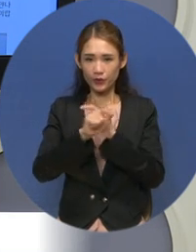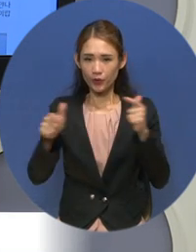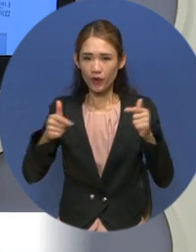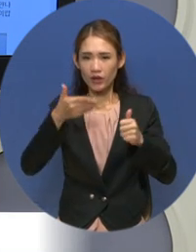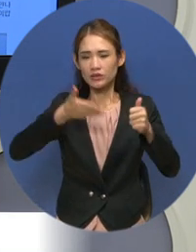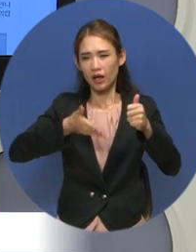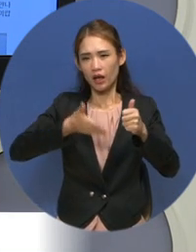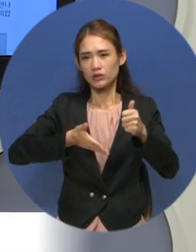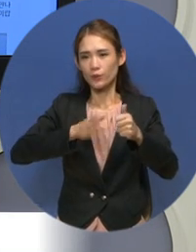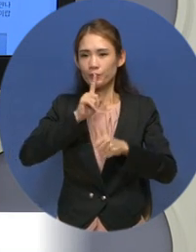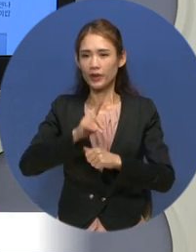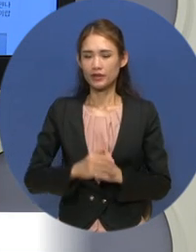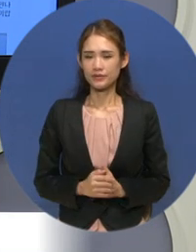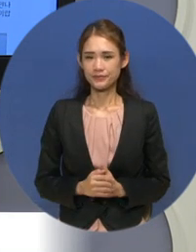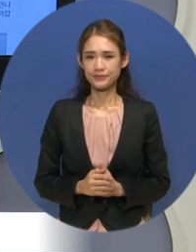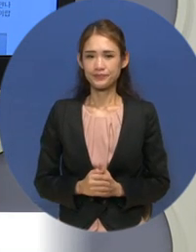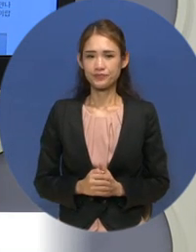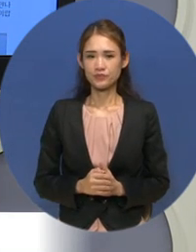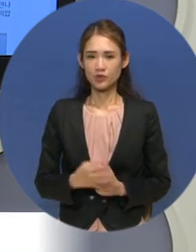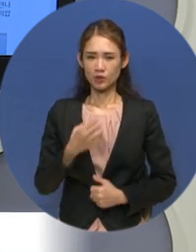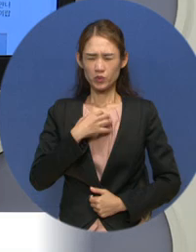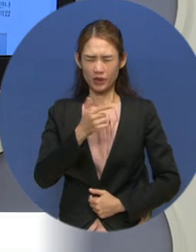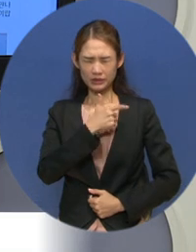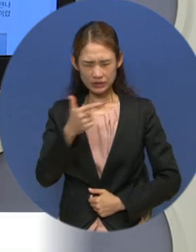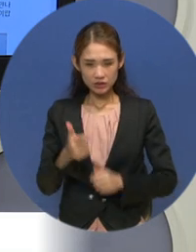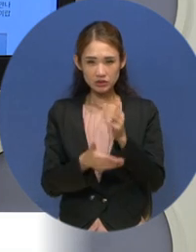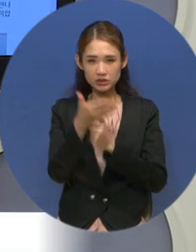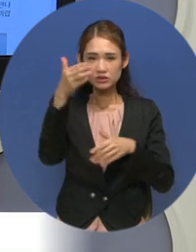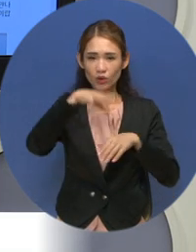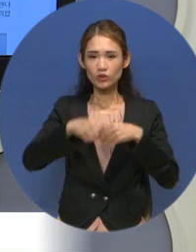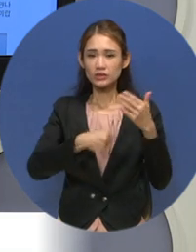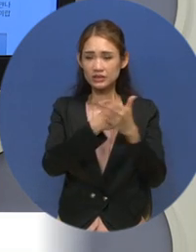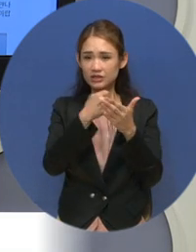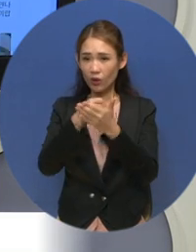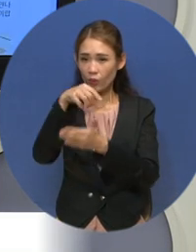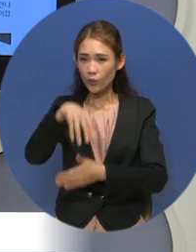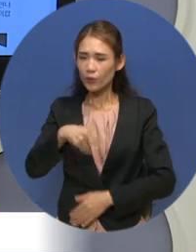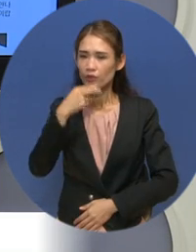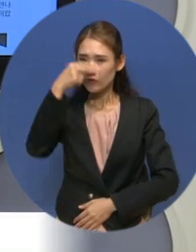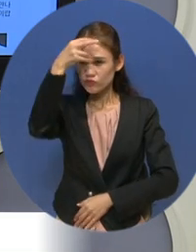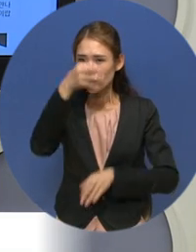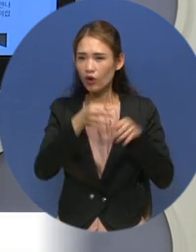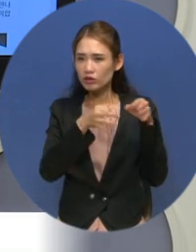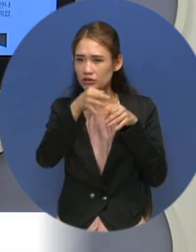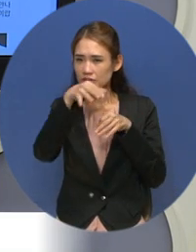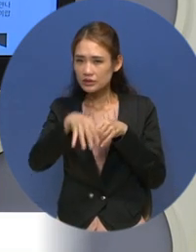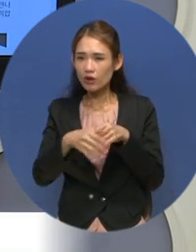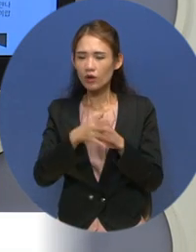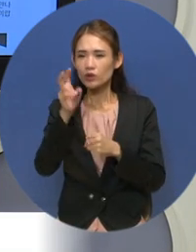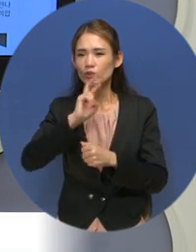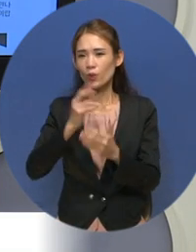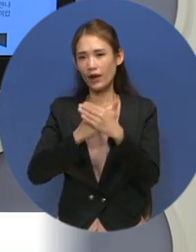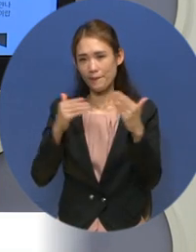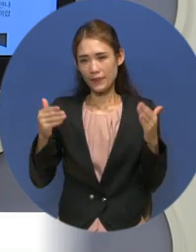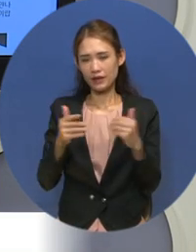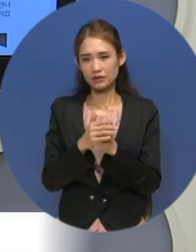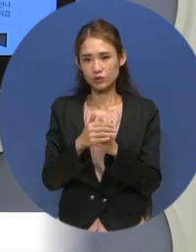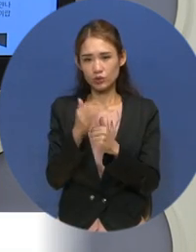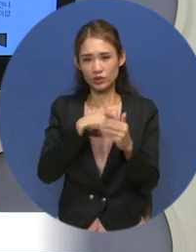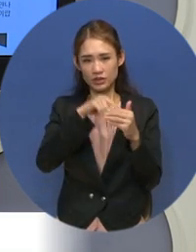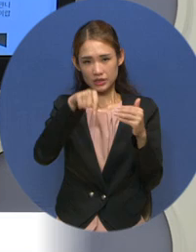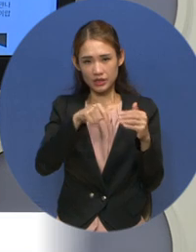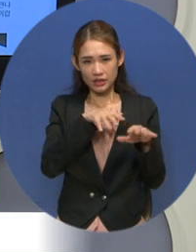권고했습니다 고위험 시설로 지정된 시설은 유흥주점 과 달란 주정 노래방 실 내